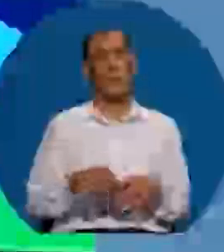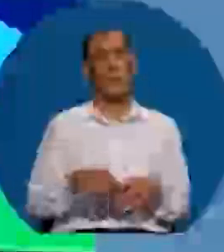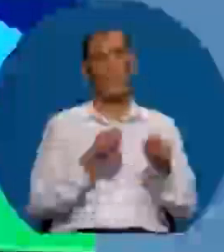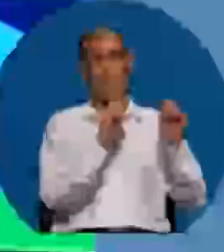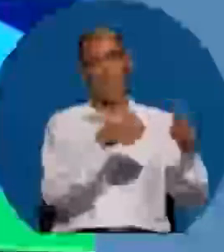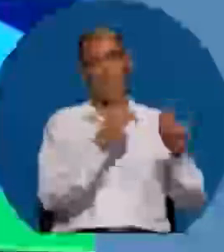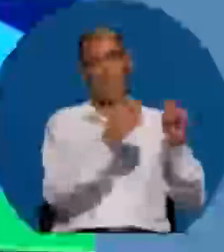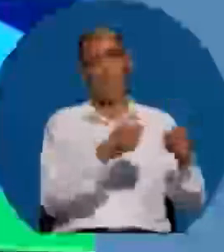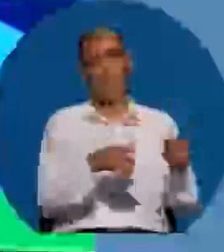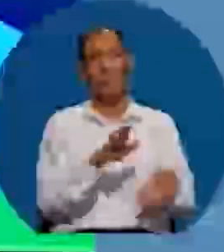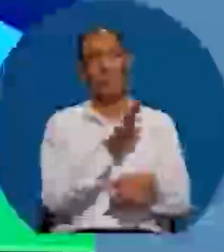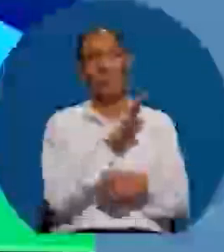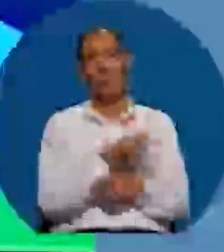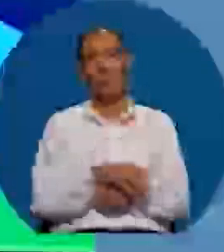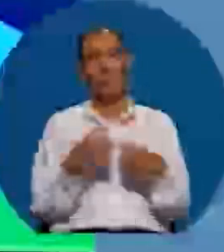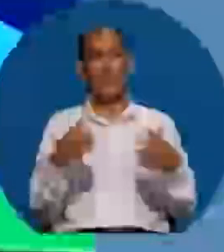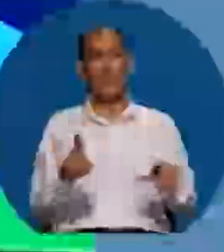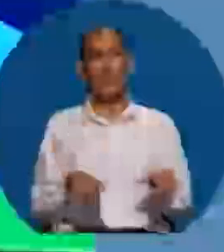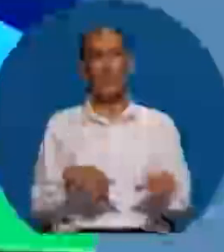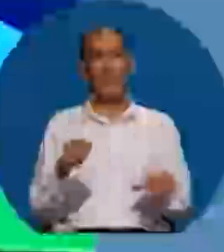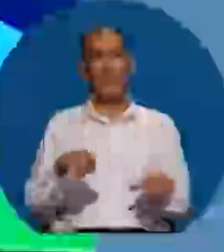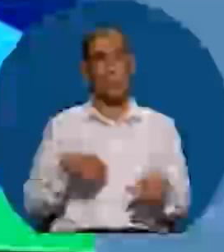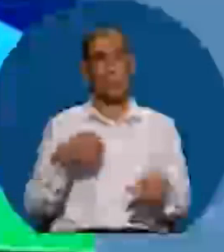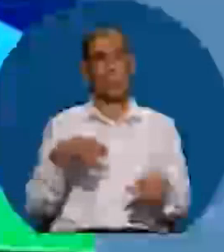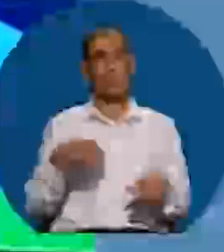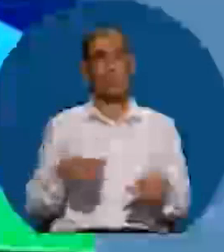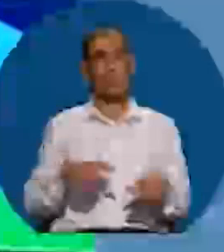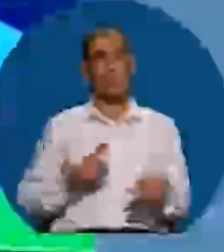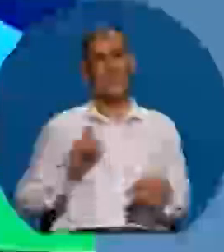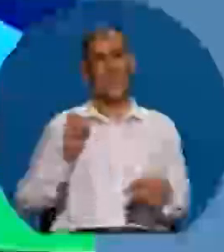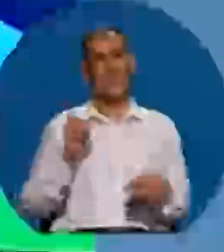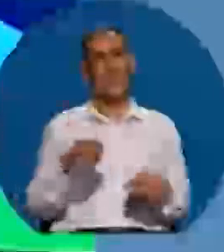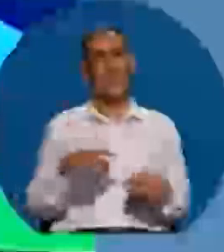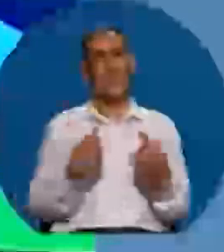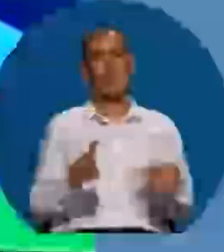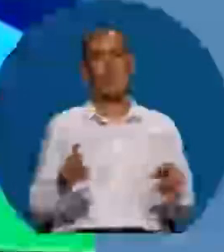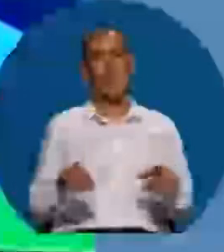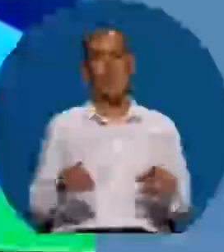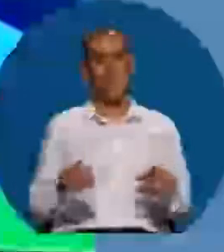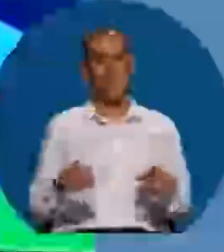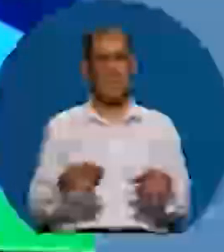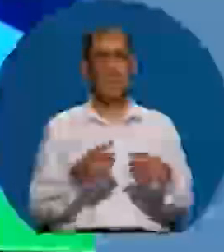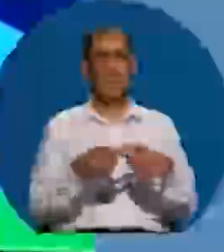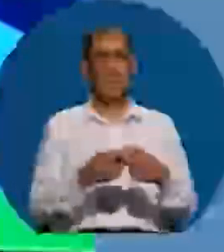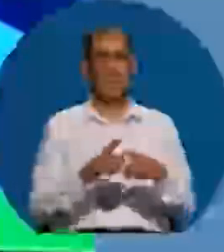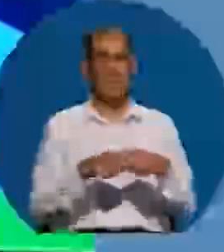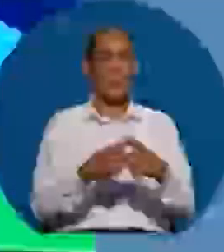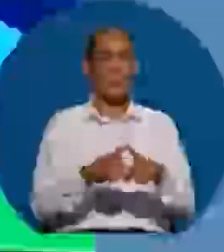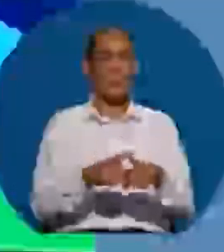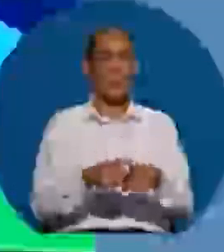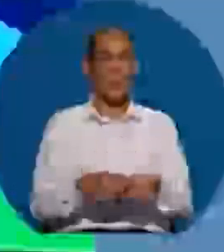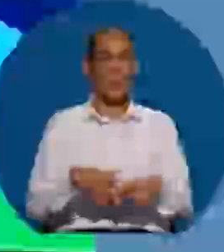болсын, ямаса басқа да кәсіплер, мәселен ұстазшылық кәсібі болсын, һәм мінекей кепсерлеуші кәсібі болсын. Міне